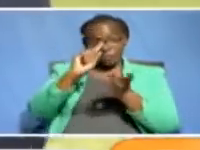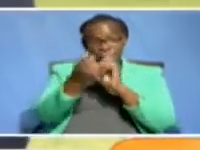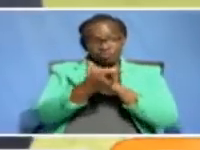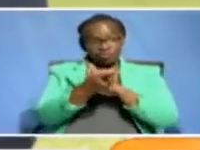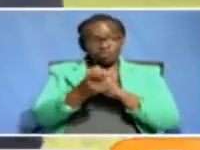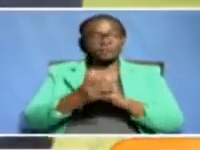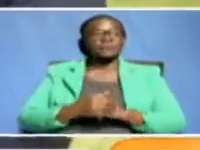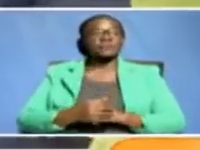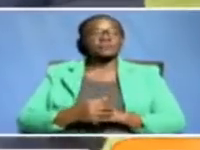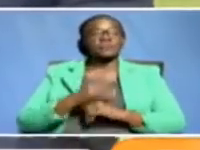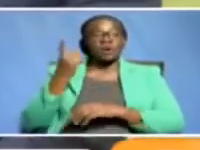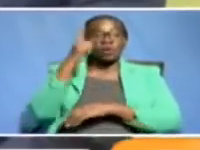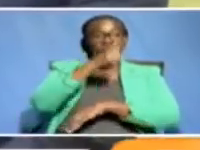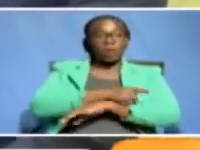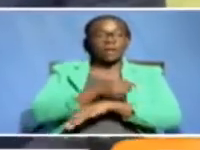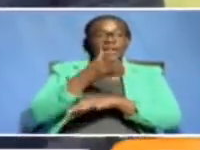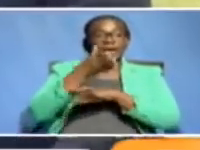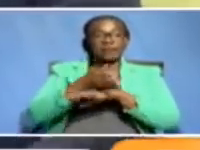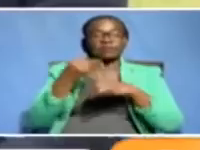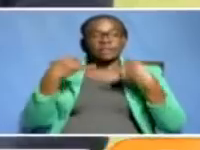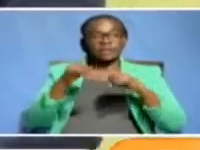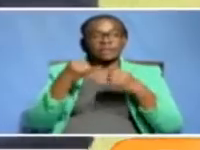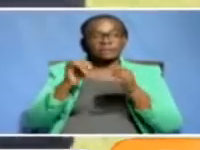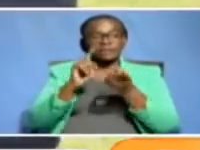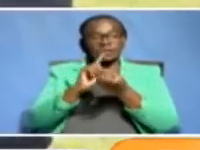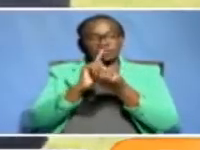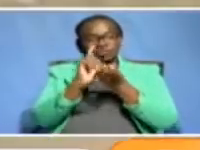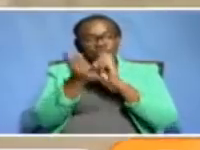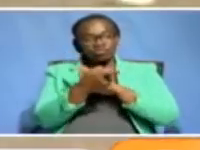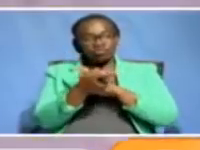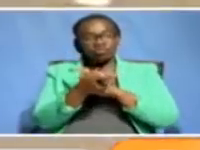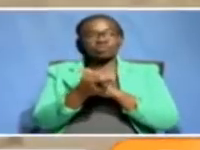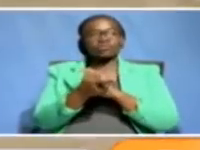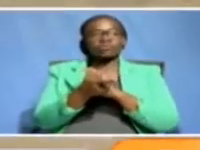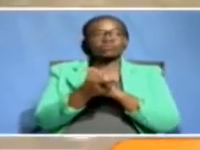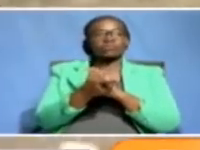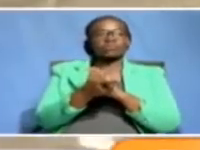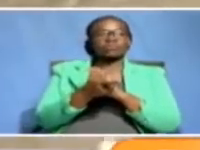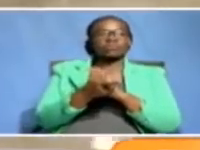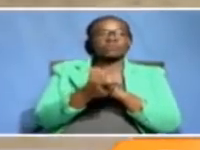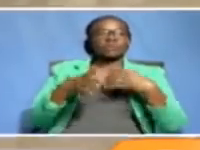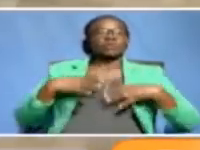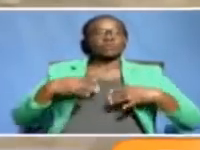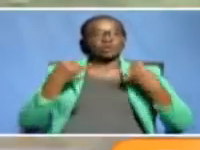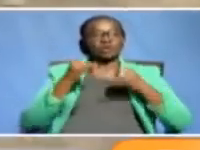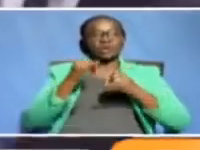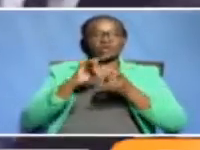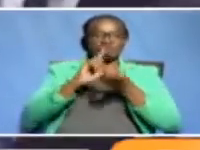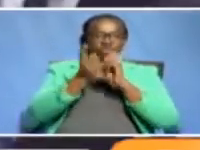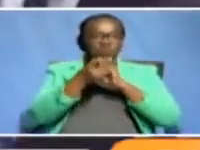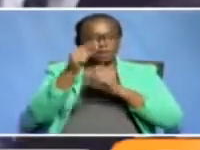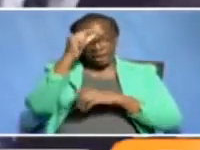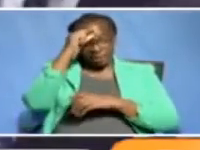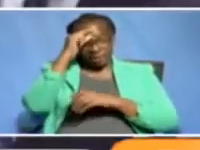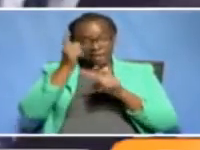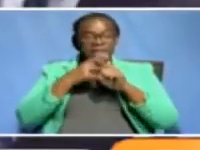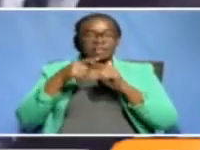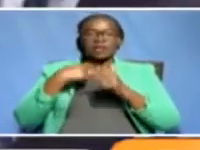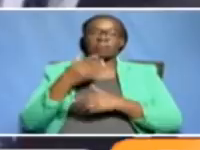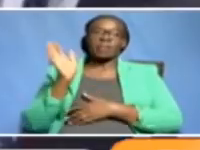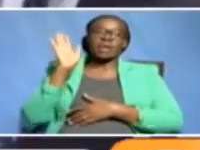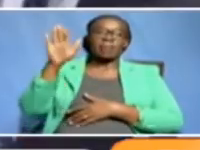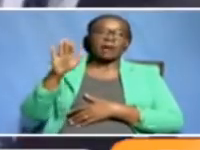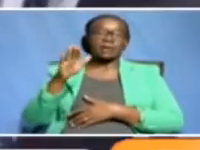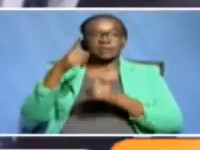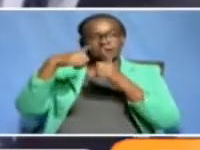tu baada ya attempted coup. Yeah. Jaribio ya nani, mapinduzi. Naam. Halafu nirudi Japani, halafu miaka